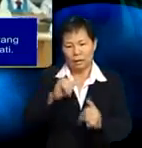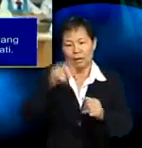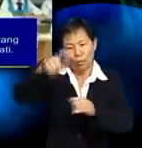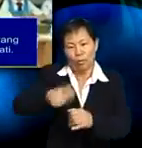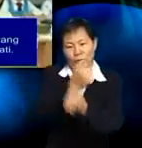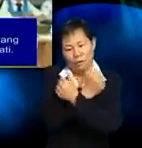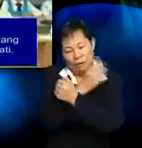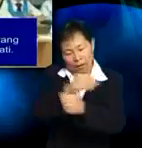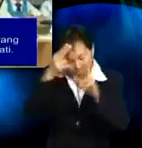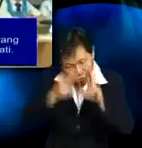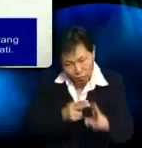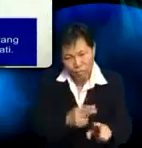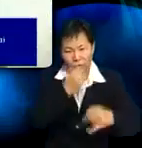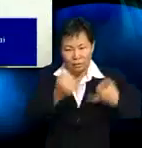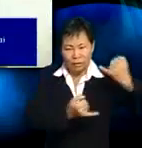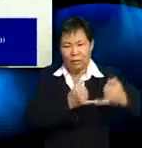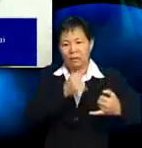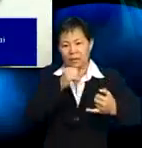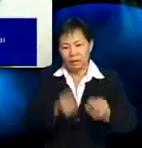disayangi dan dihormati